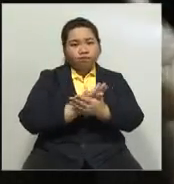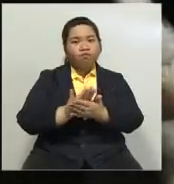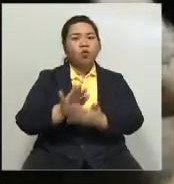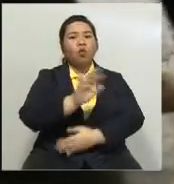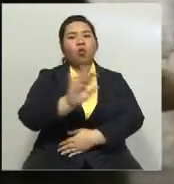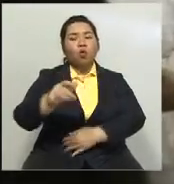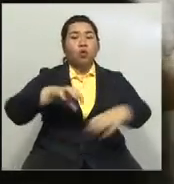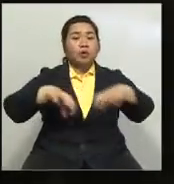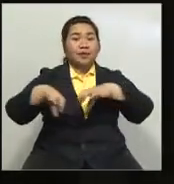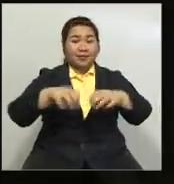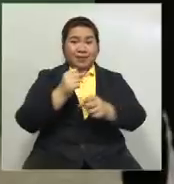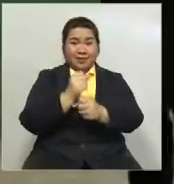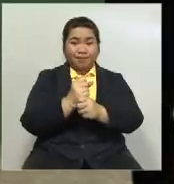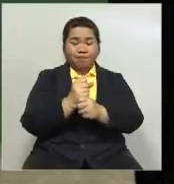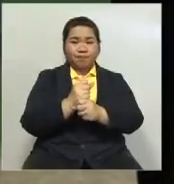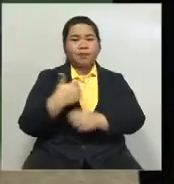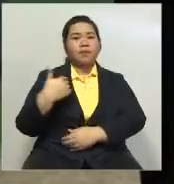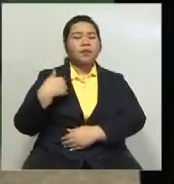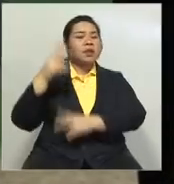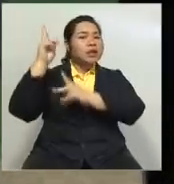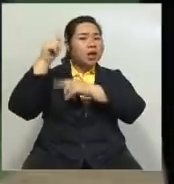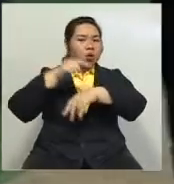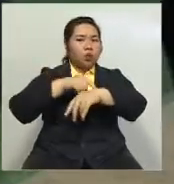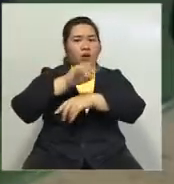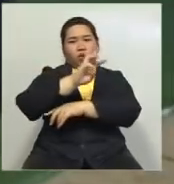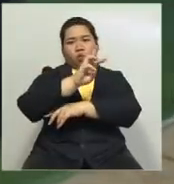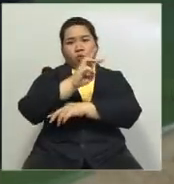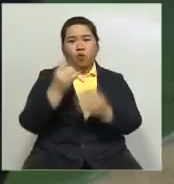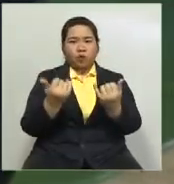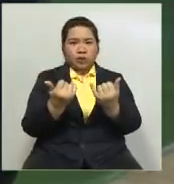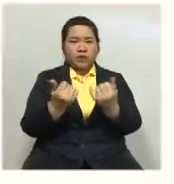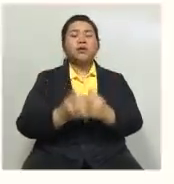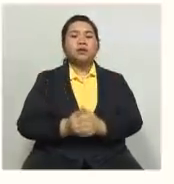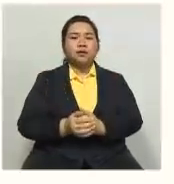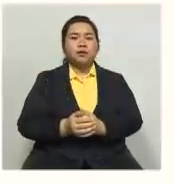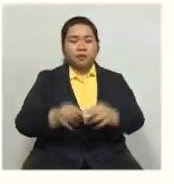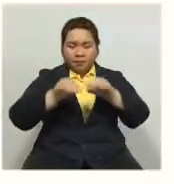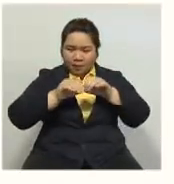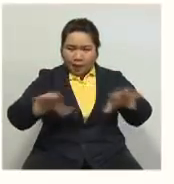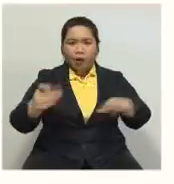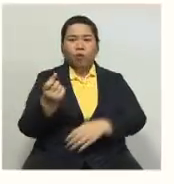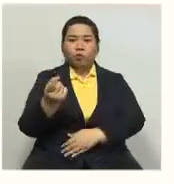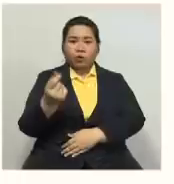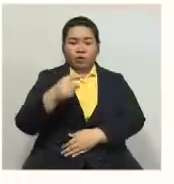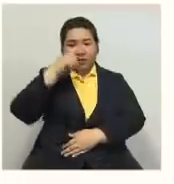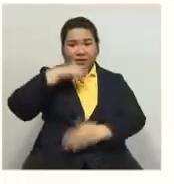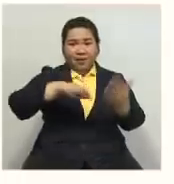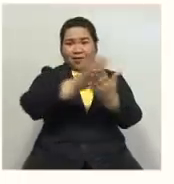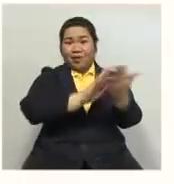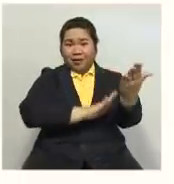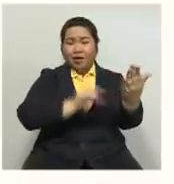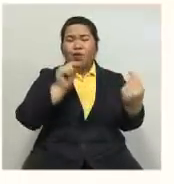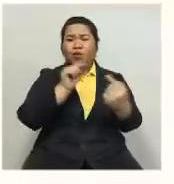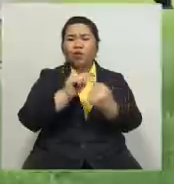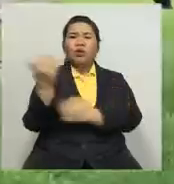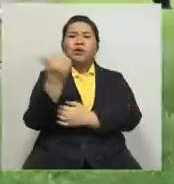ถานที่จัดการแถลงข่าวซึ่งจะมีการแถลงข่าวในเวลา 18:00 นวันนี้พร้อมถ่ายทอดสดทั่วประเทศผ่านรายการเดินหน้าประเทศไ